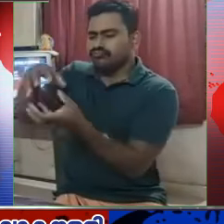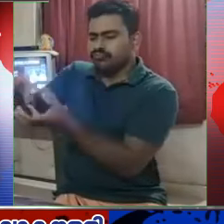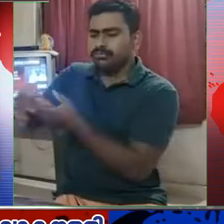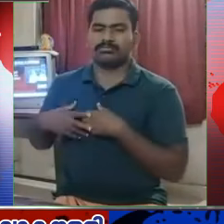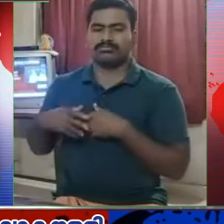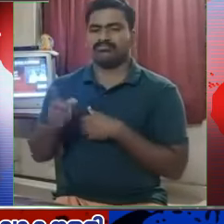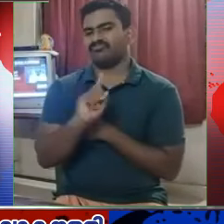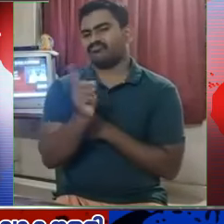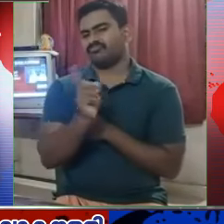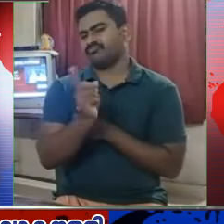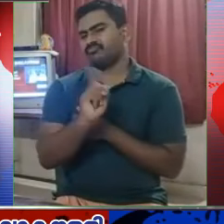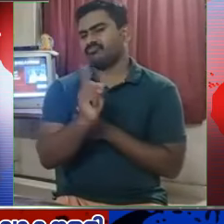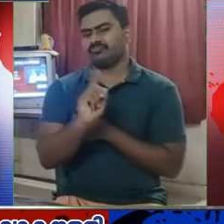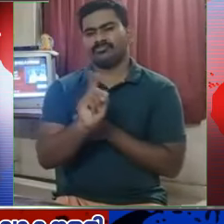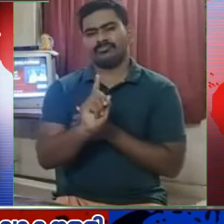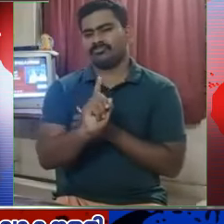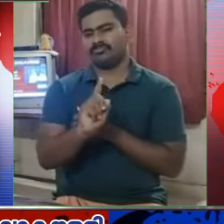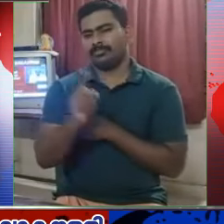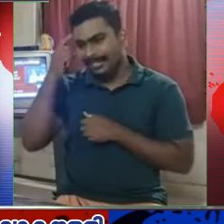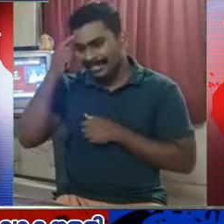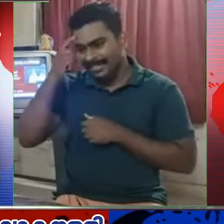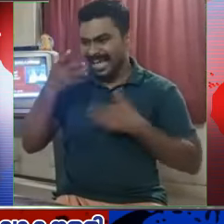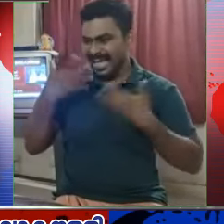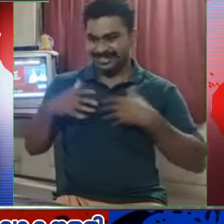അവിടെ നിന്ന് ആർക്കൊക്കെയാണോ